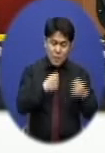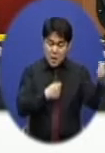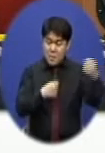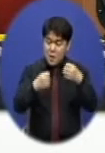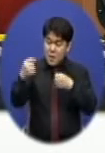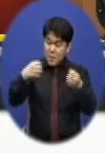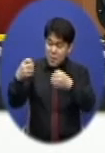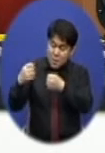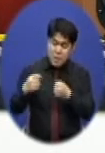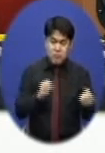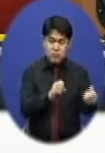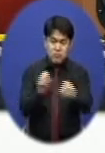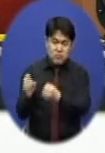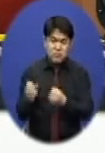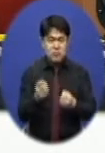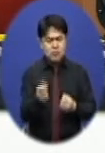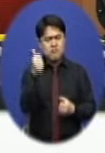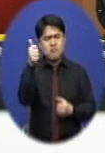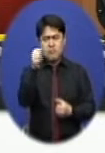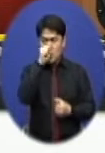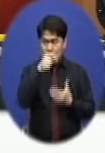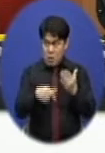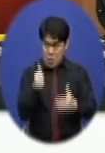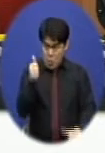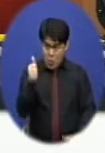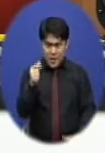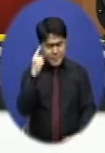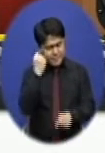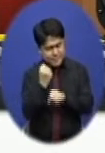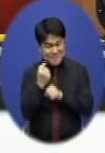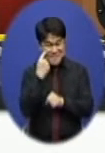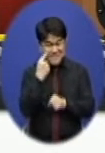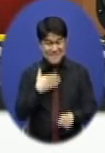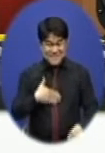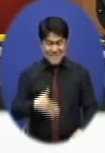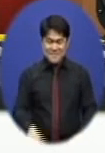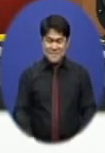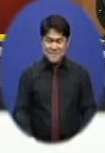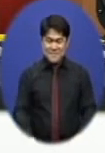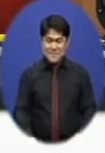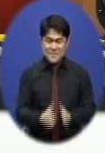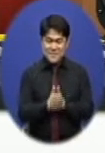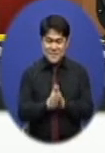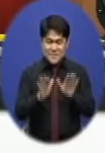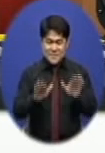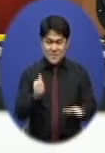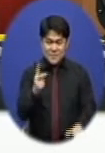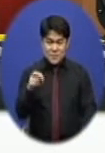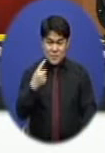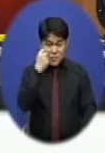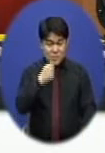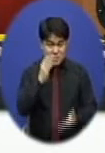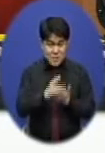그런 거 좀 했으면 네. 좋겠어요. 그게 획기적인 프로젝트네요. 네. 한번 머리 짜보자고. 그래요. 고맙습니다. 네. 자 네. 그러면 홍도야 울지